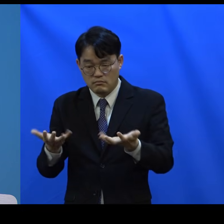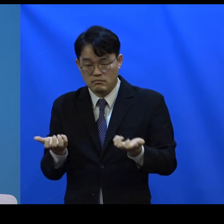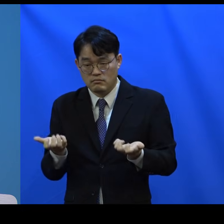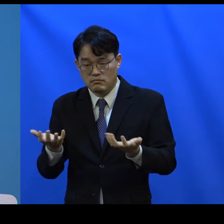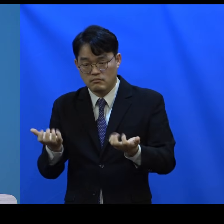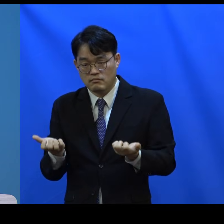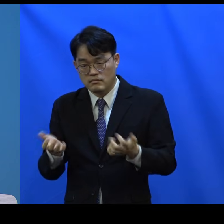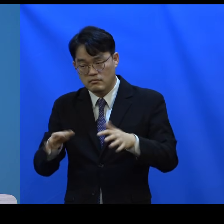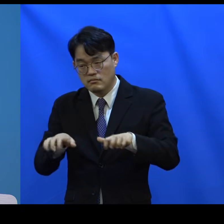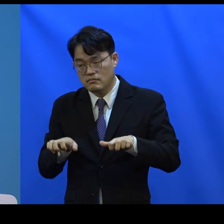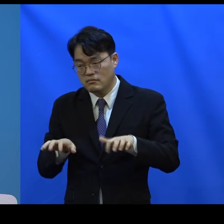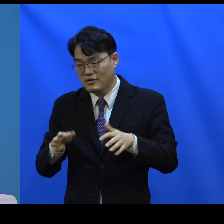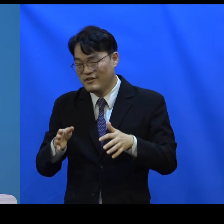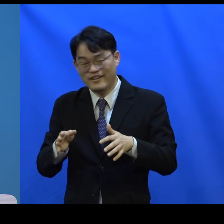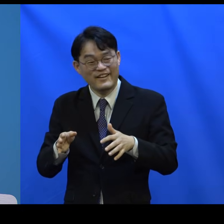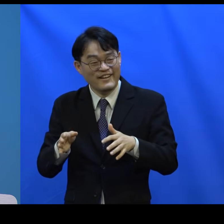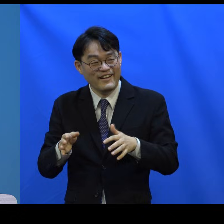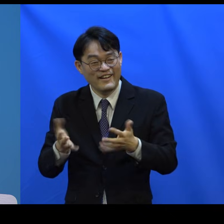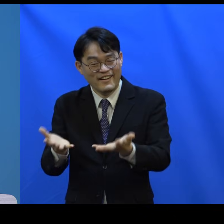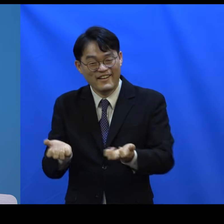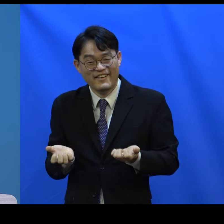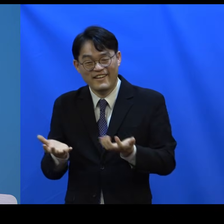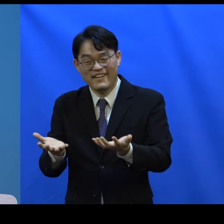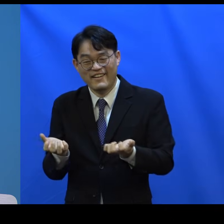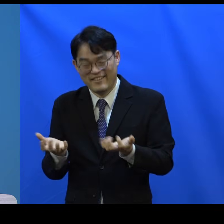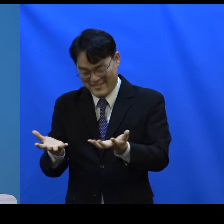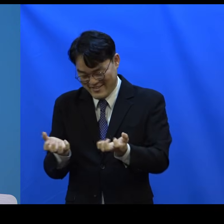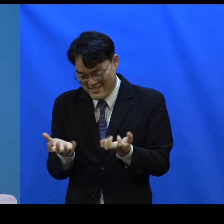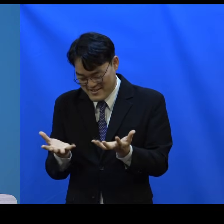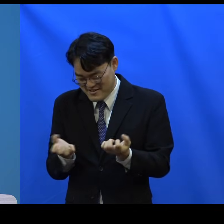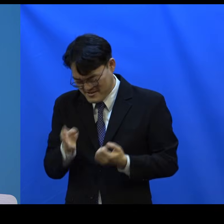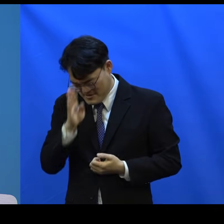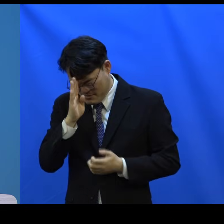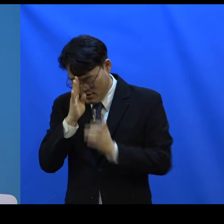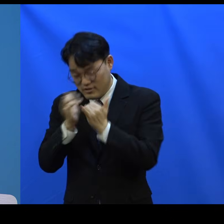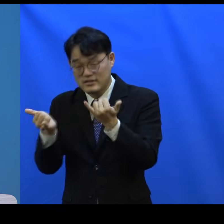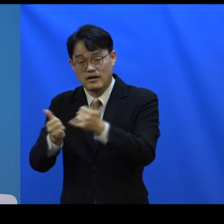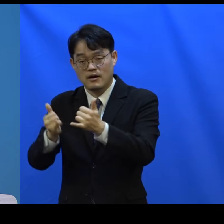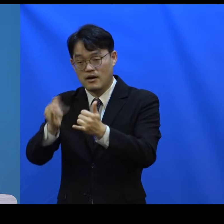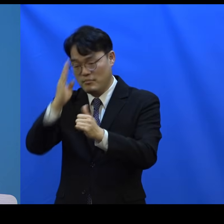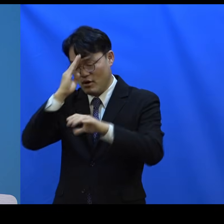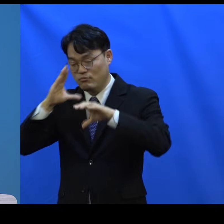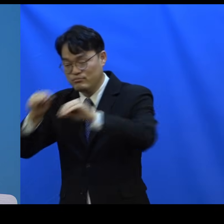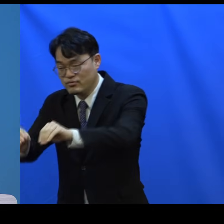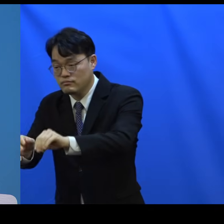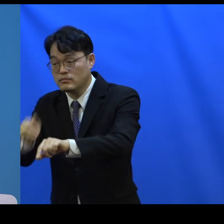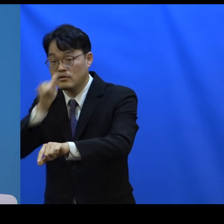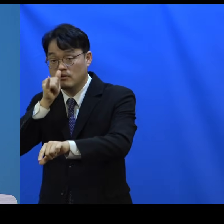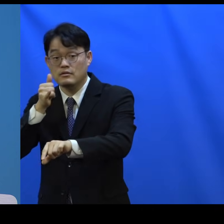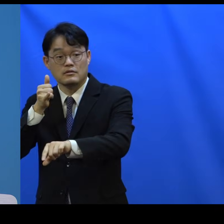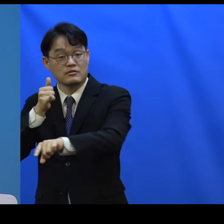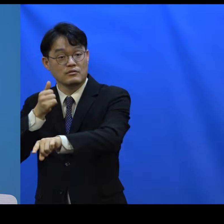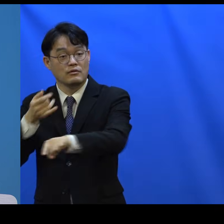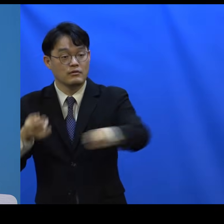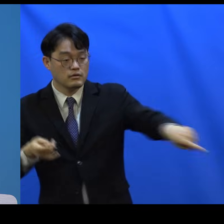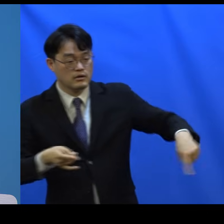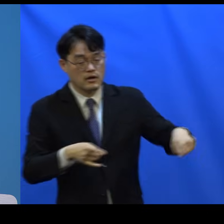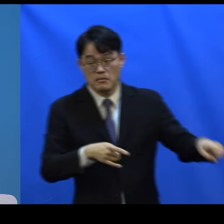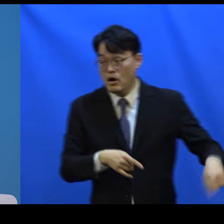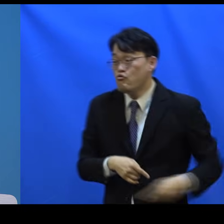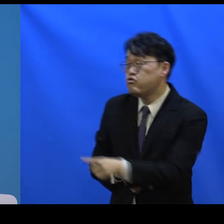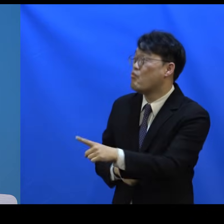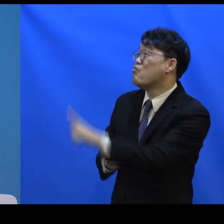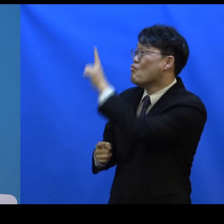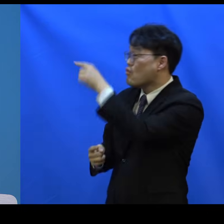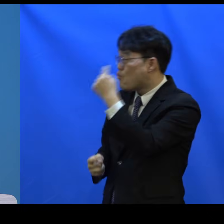거예요. 안식일에 병자를 고치니까 또 율법사들이 달려들었죠. 바리새인들이 왜